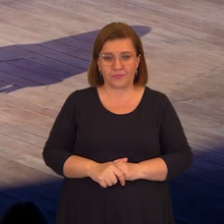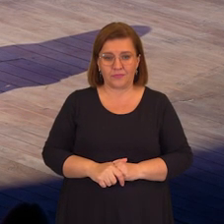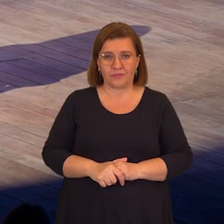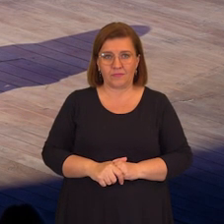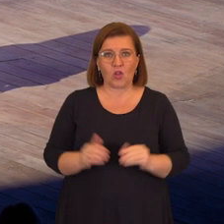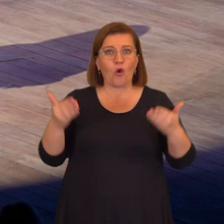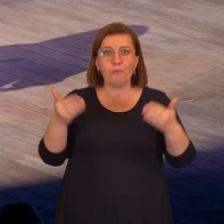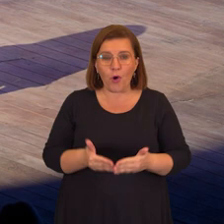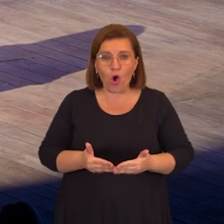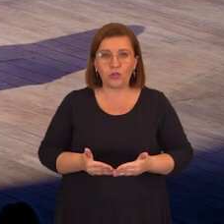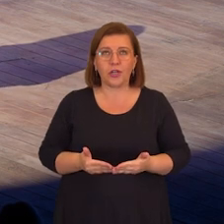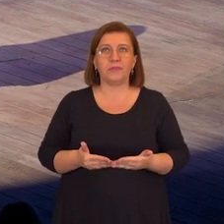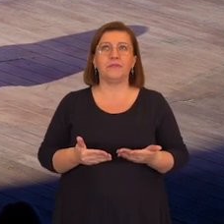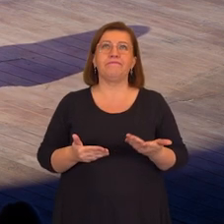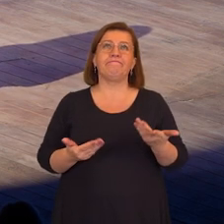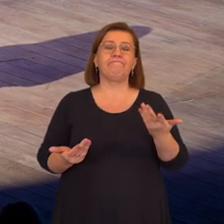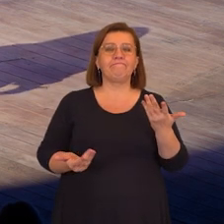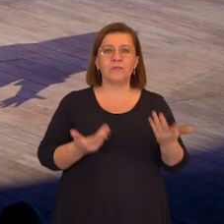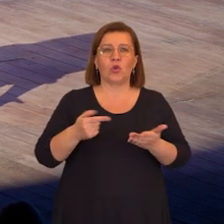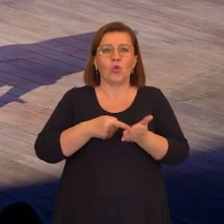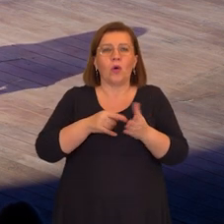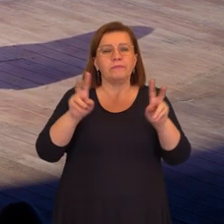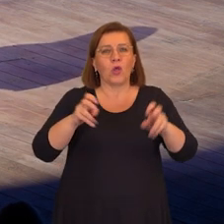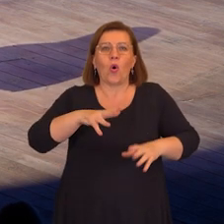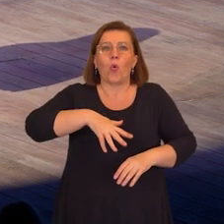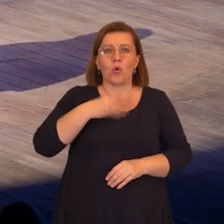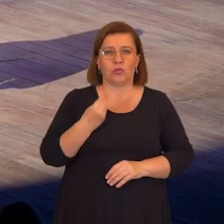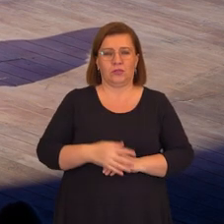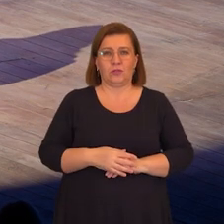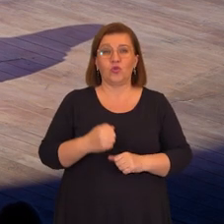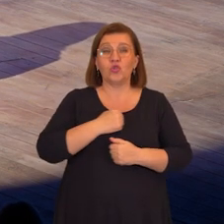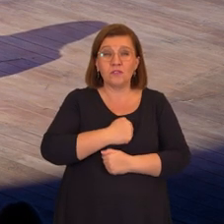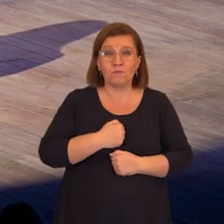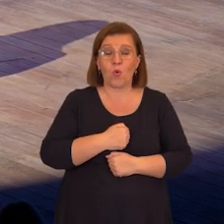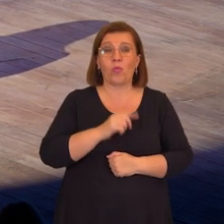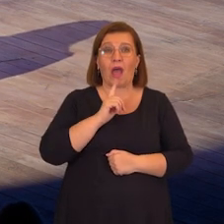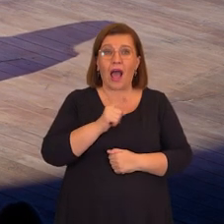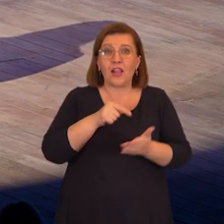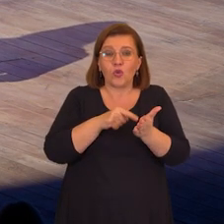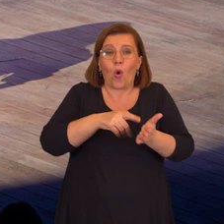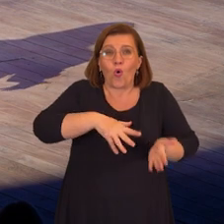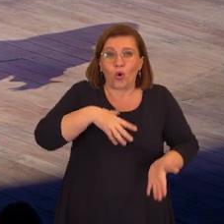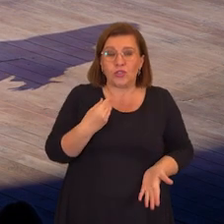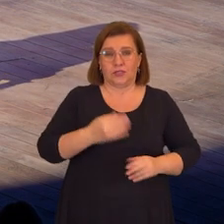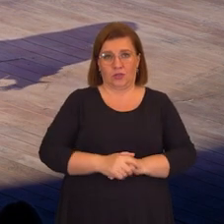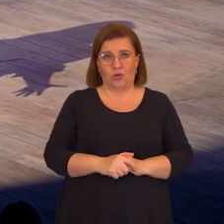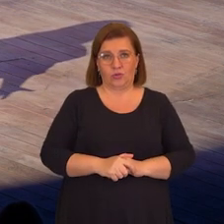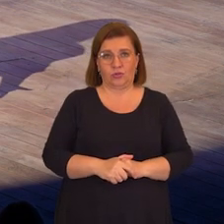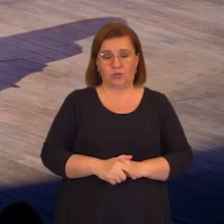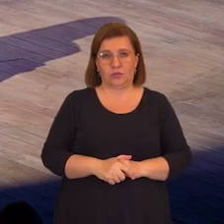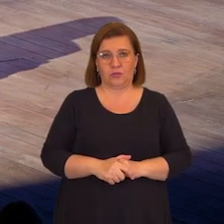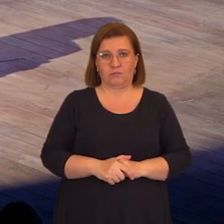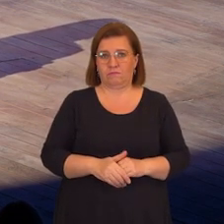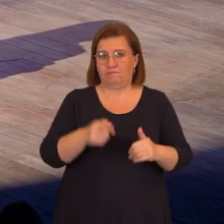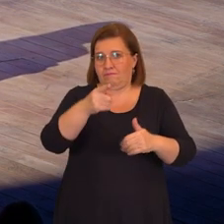Pogrzeb jest ceremonią. Smutną, ale to jest ceremonia. Możemy wybrać, jaka